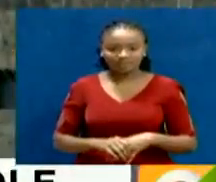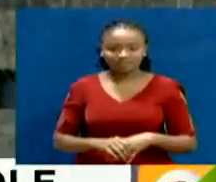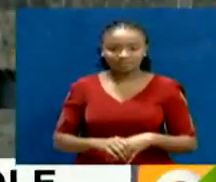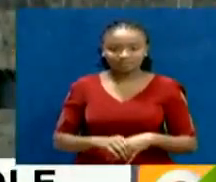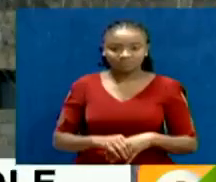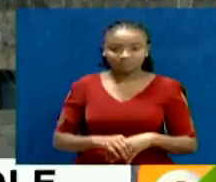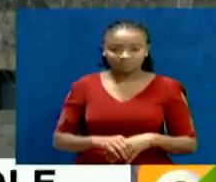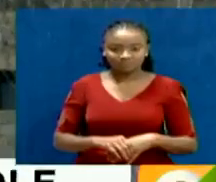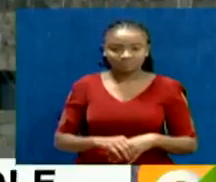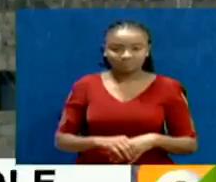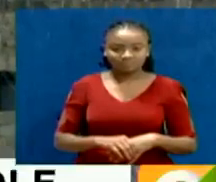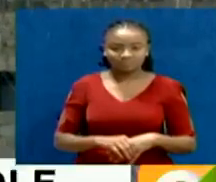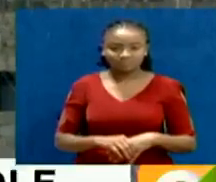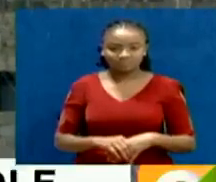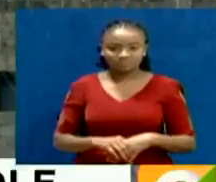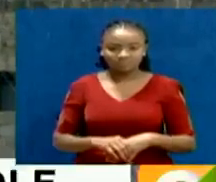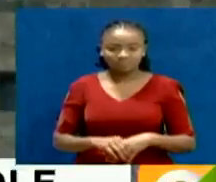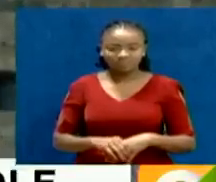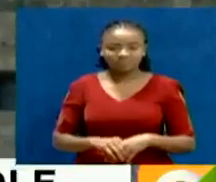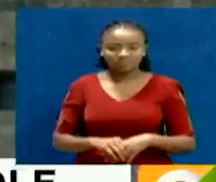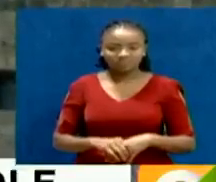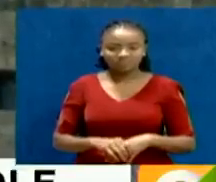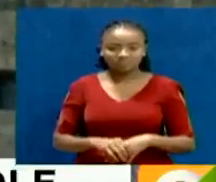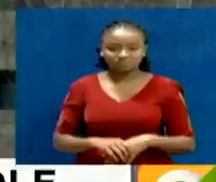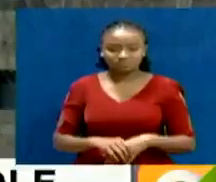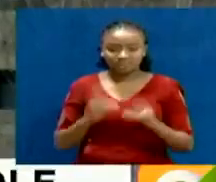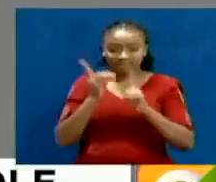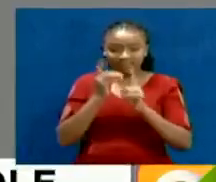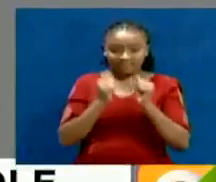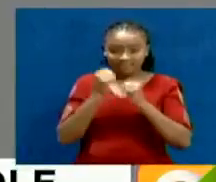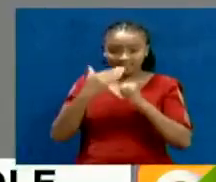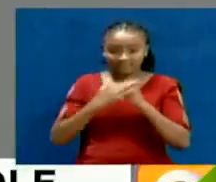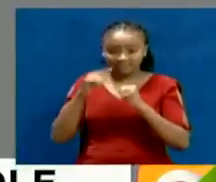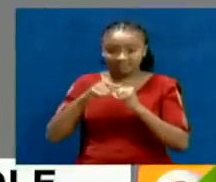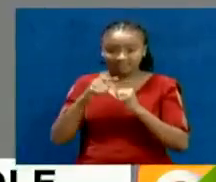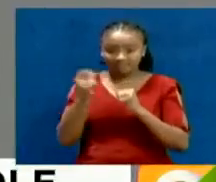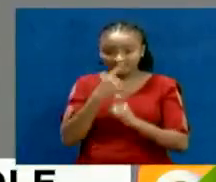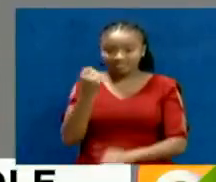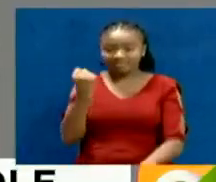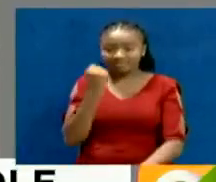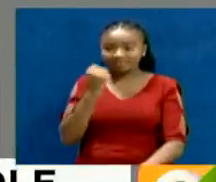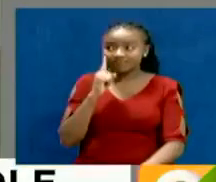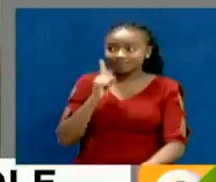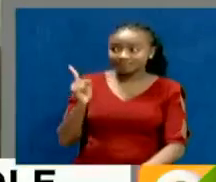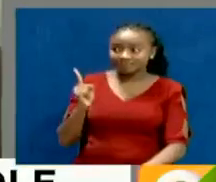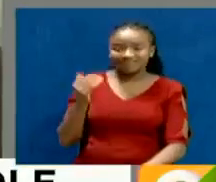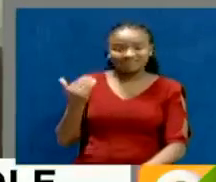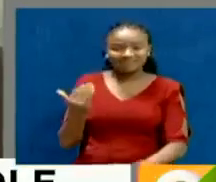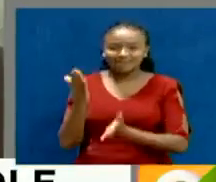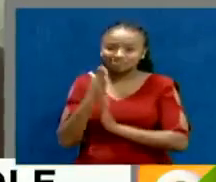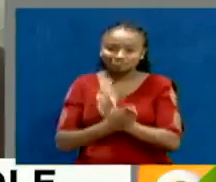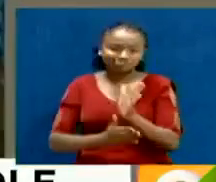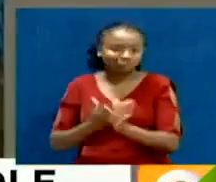Jumatano ya tarehe 19 mwezi huu asubuhi, wazazi wa Jennifer Michelle mwenye miaka 8 walimtayarisha mwanao